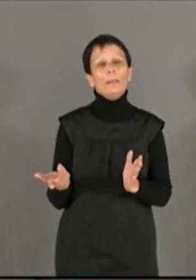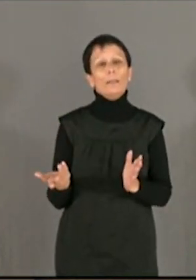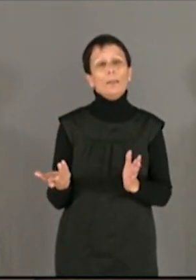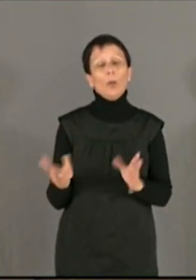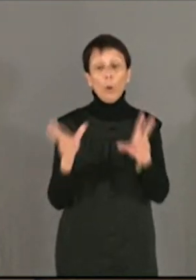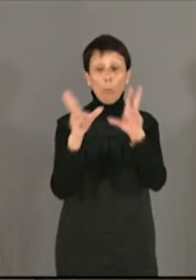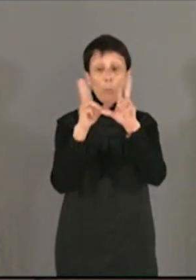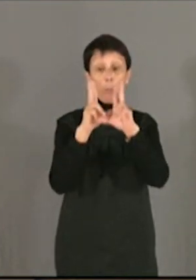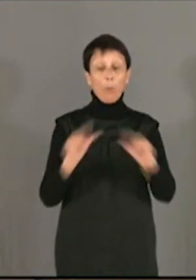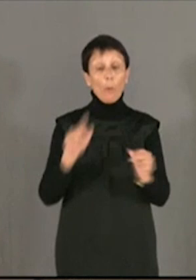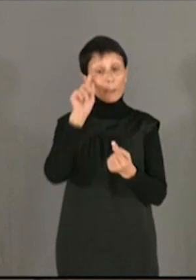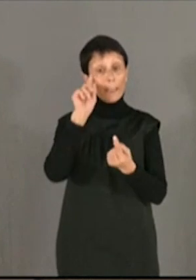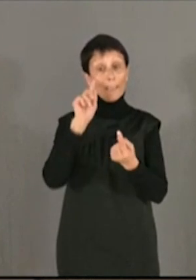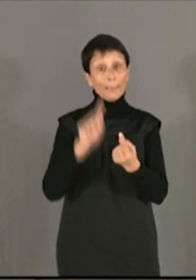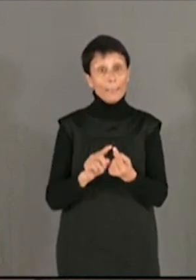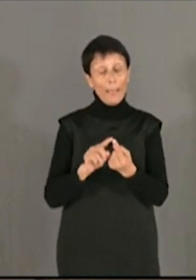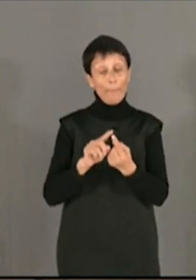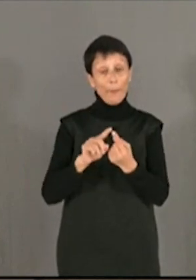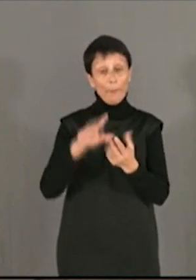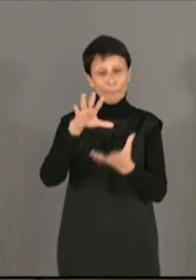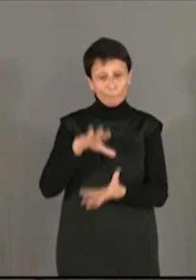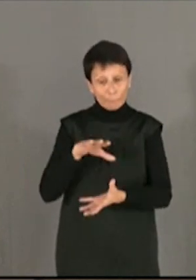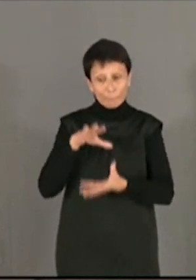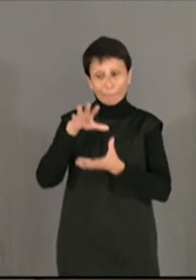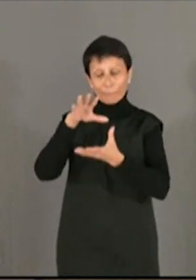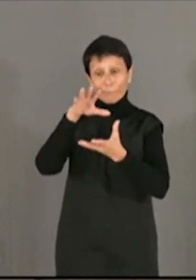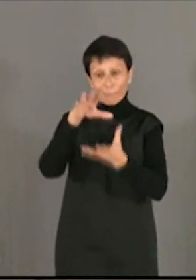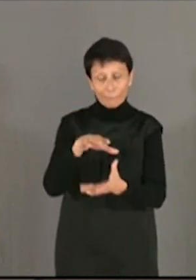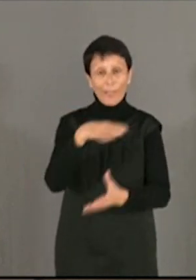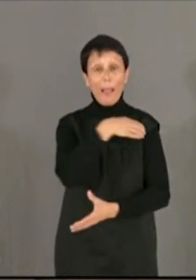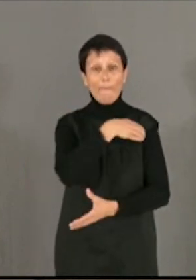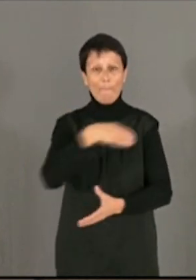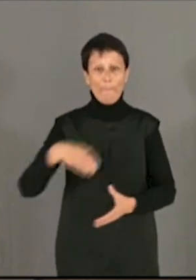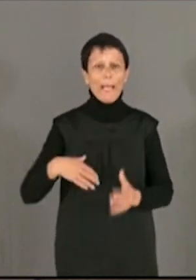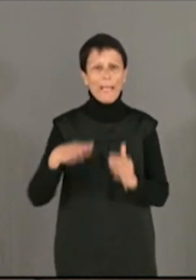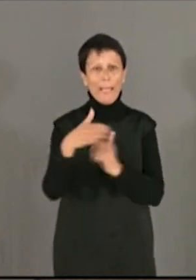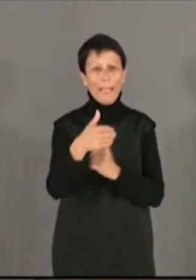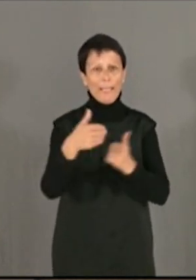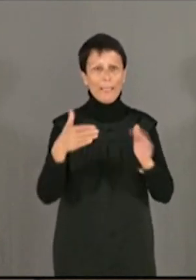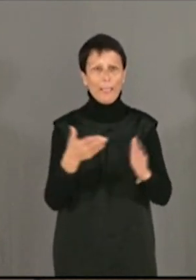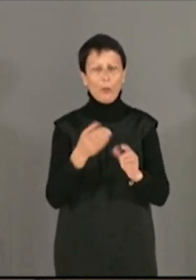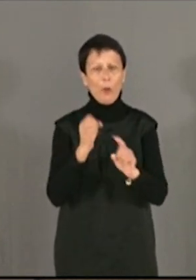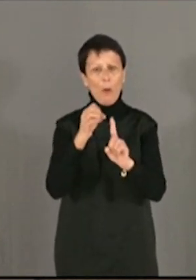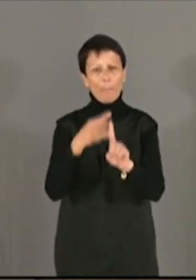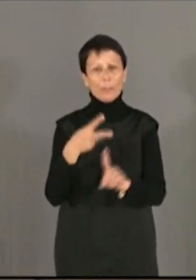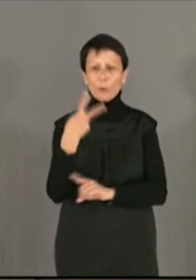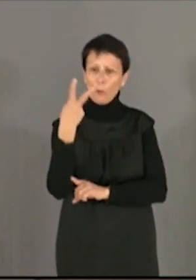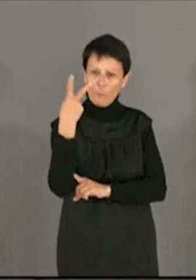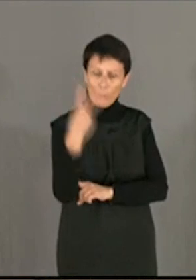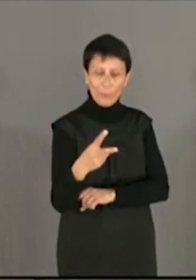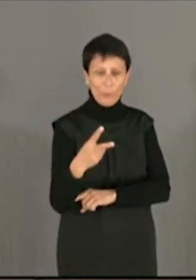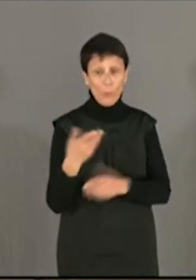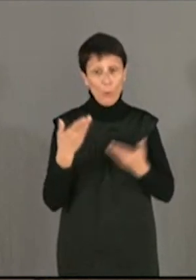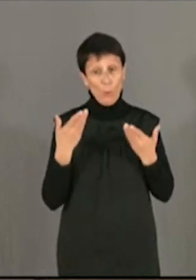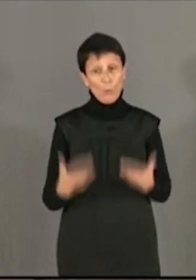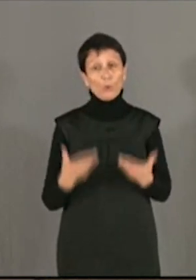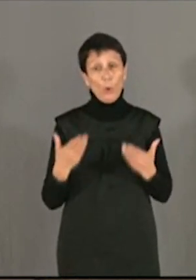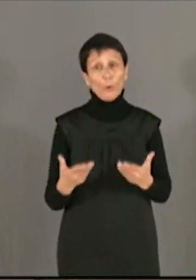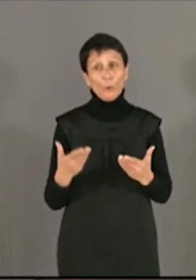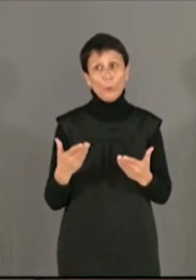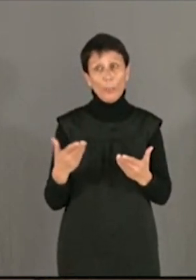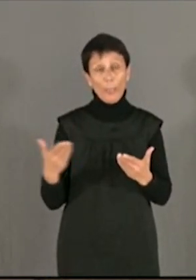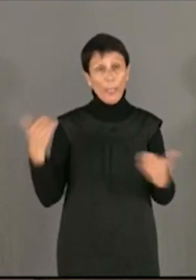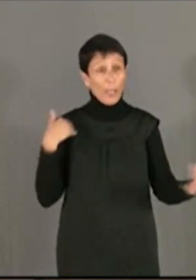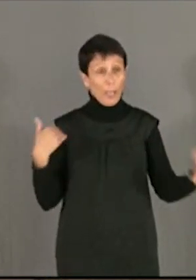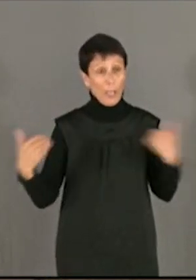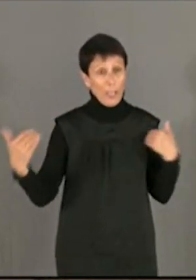la propreté soit confiée aux mairies de secteur. C'est quelque chose qui est demandé aujourd'hui par